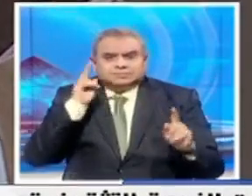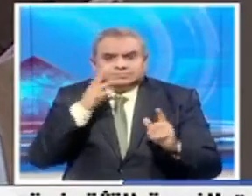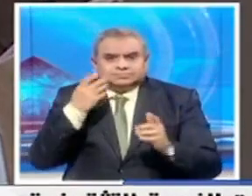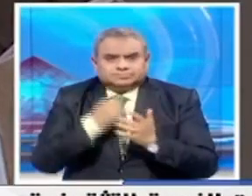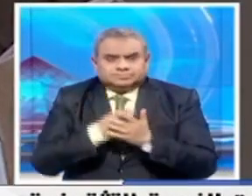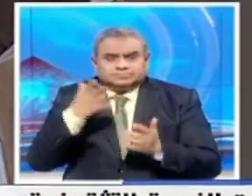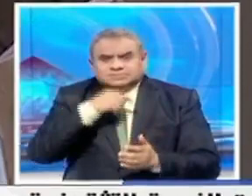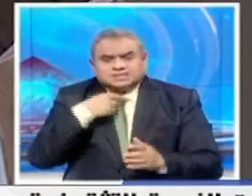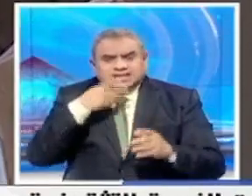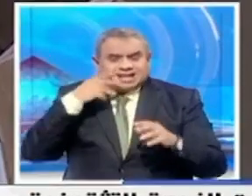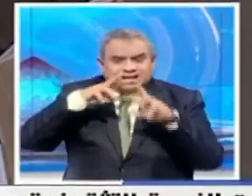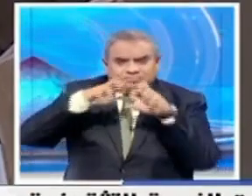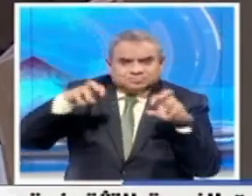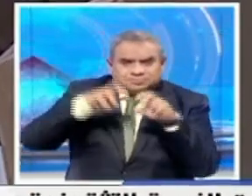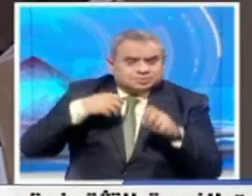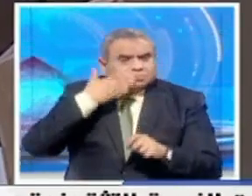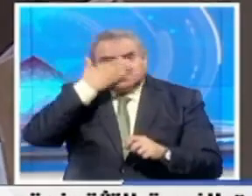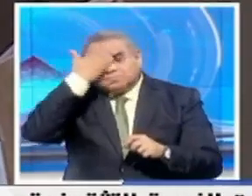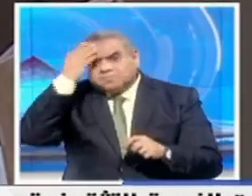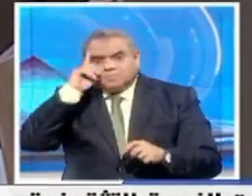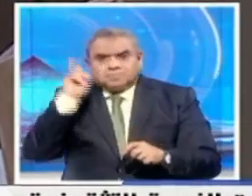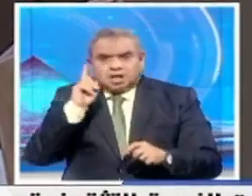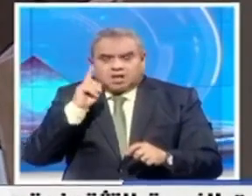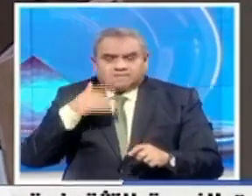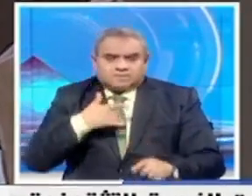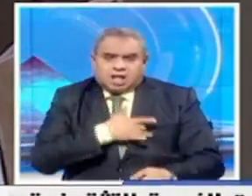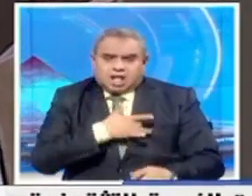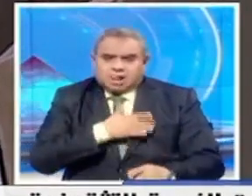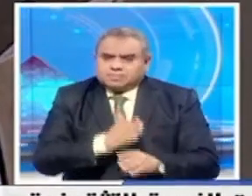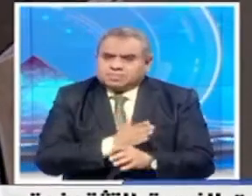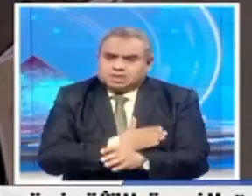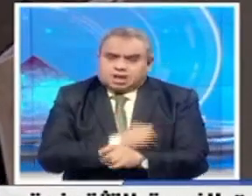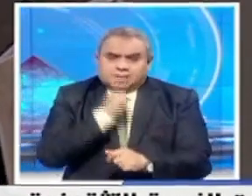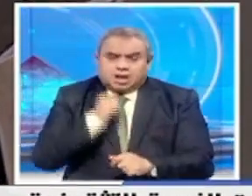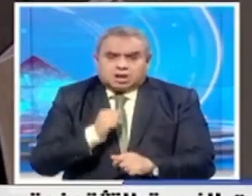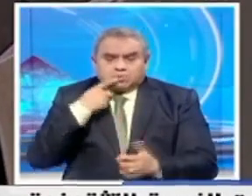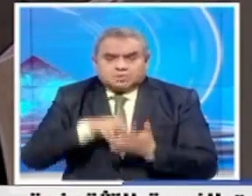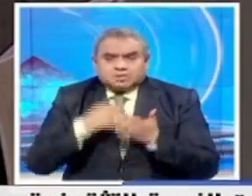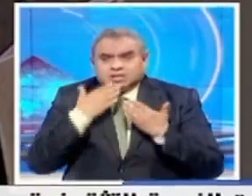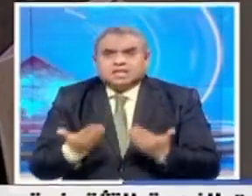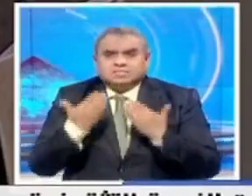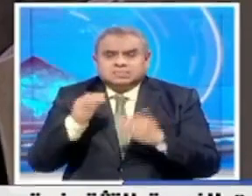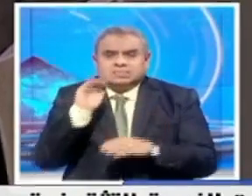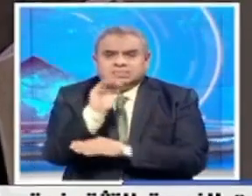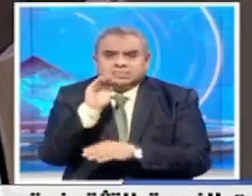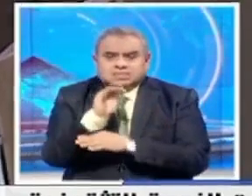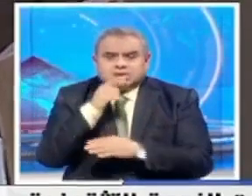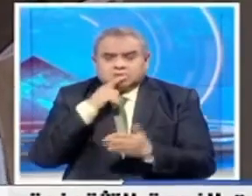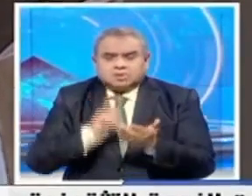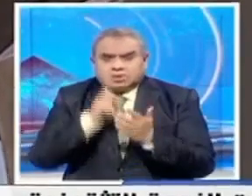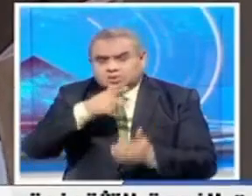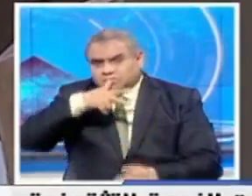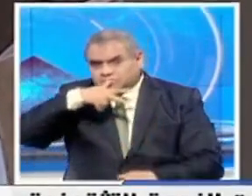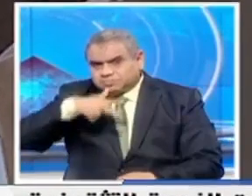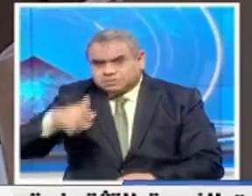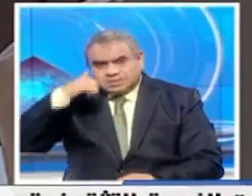كنت أعرف أنه أي حاجة. قلبي كان وجعني بس بقيت أدعيله، لذلك هو كلمني بس